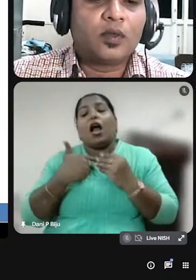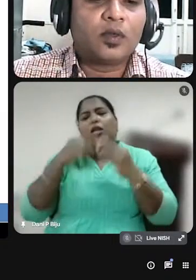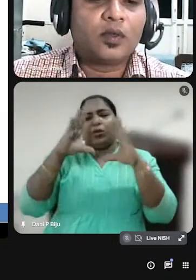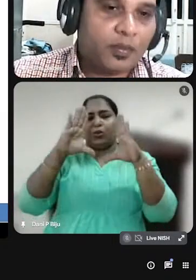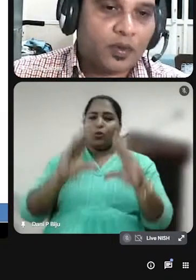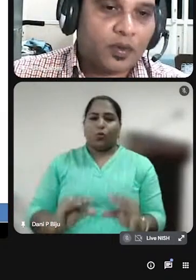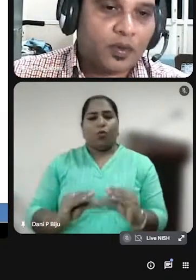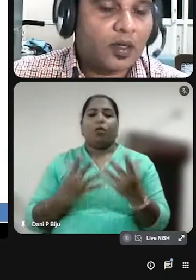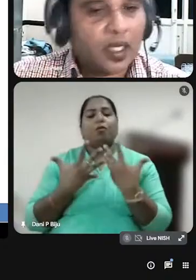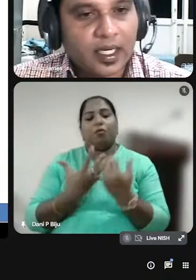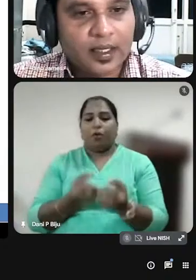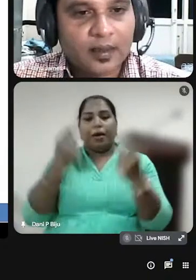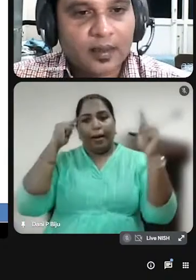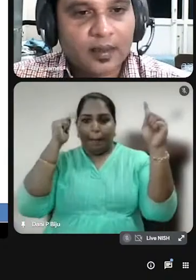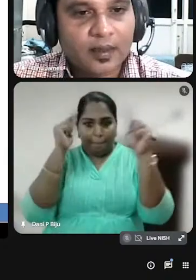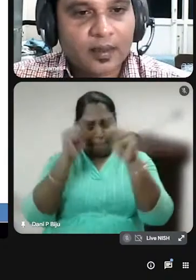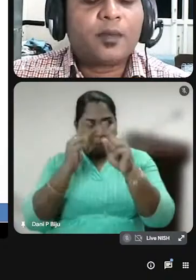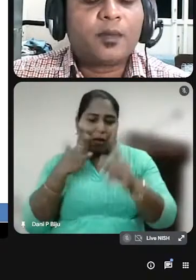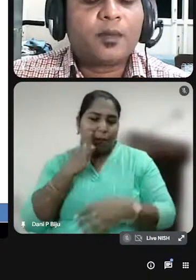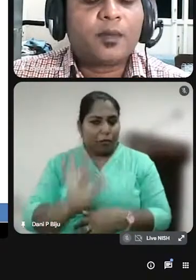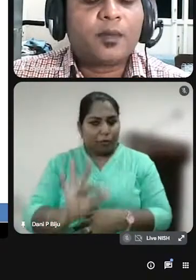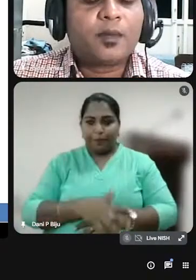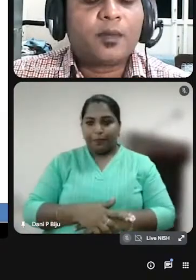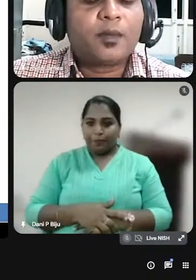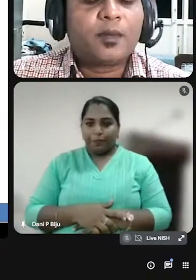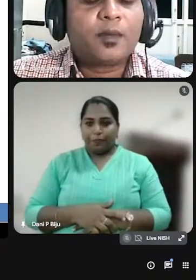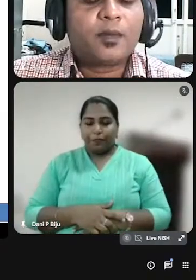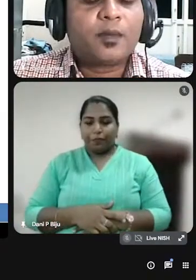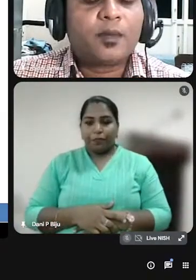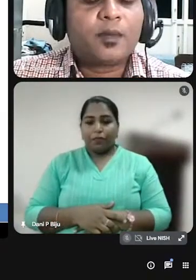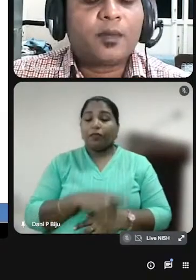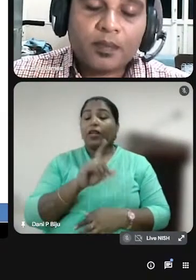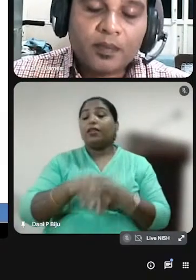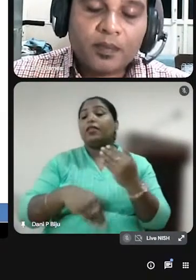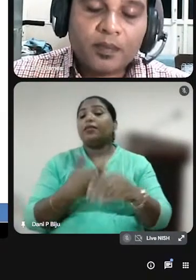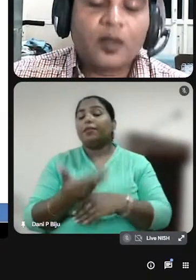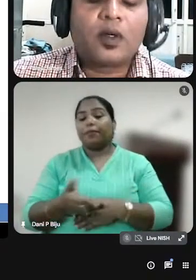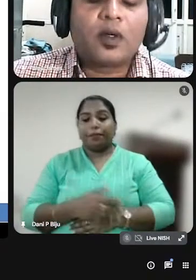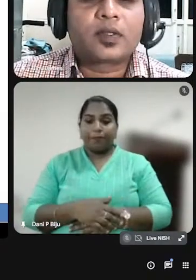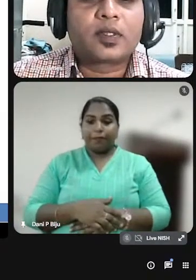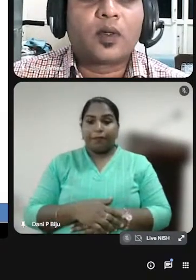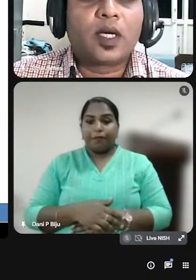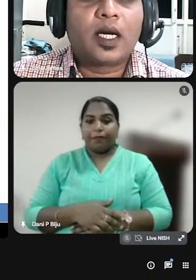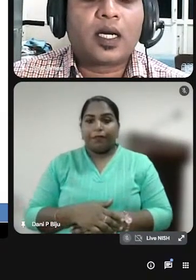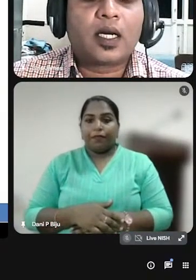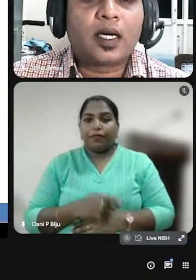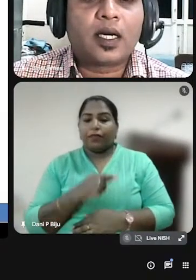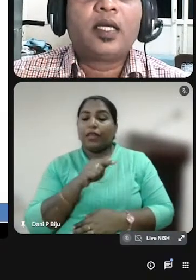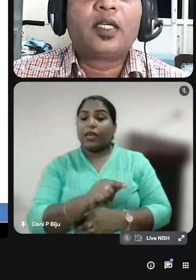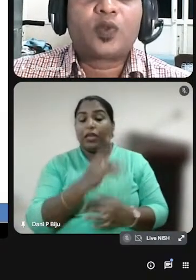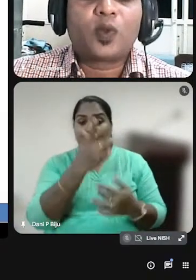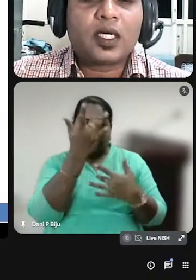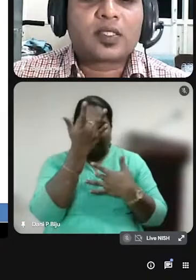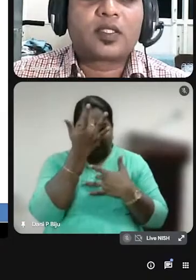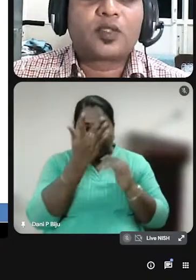എന്നുള്ളതും ഒരു ഇമ്പോർട്ടൻ്റ് ആയിട്ടുള്ള കാര്യം. അതുപോലെ വളരെ ഈ രോഗാവസ്ഥയിലുള്ള